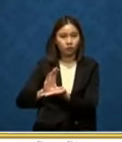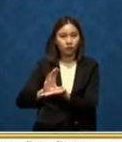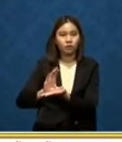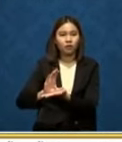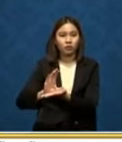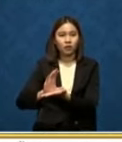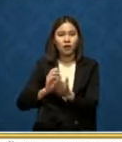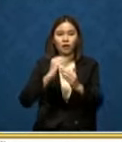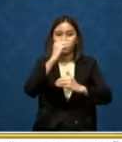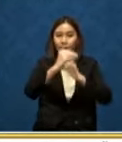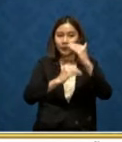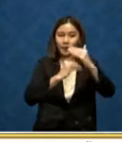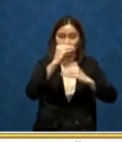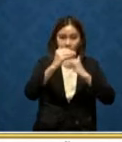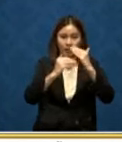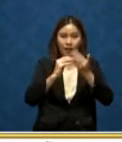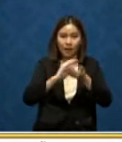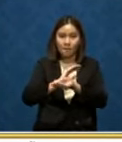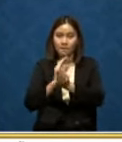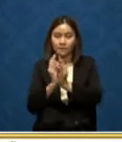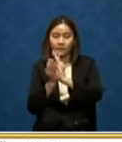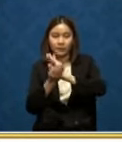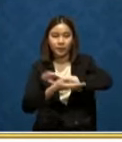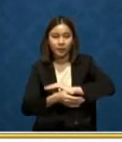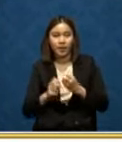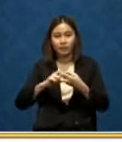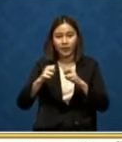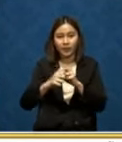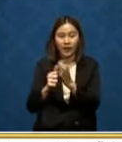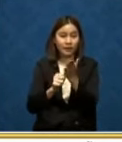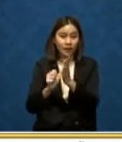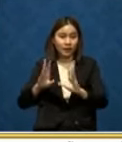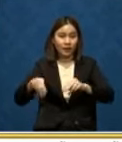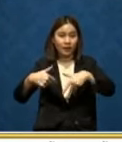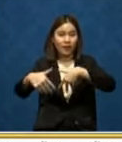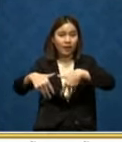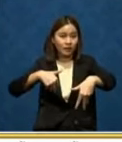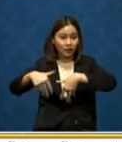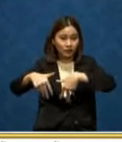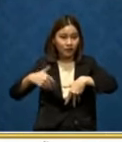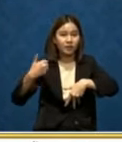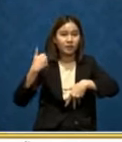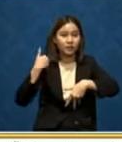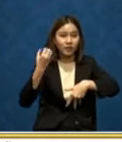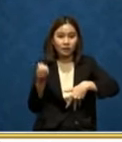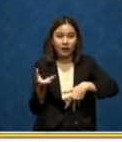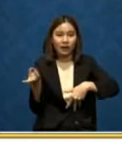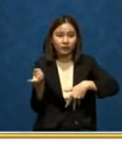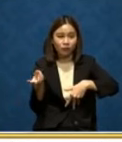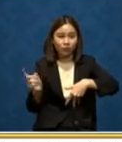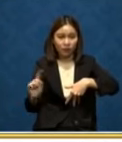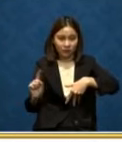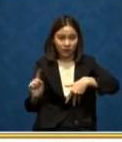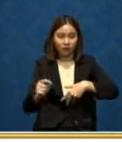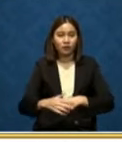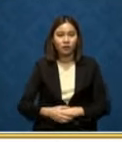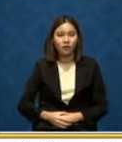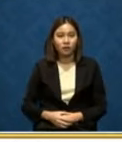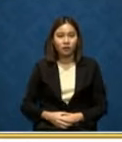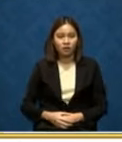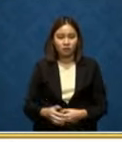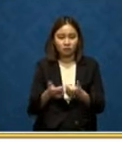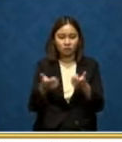นำไปต่อยอดนำไปปรับใช้เพื่อแก้ไขปัญหาให้กับพี่น้องประชาชนได้มากน้อยแค่ไหนอย่างไรเราไม่อยากเห็น